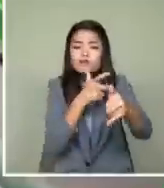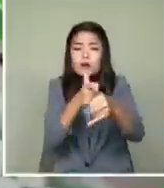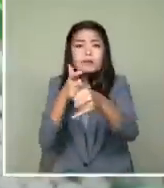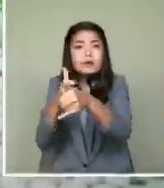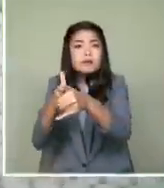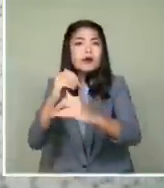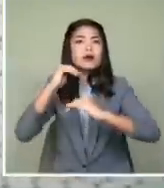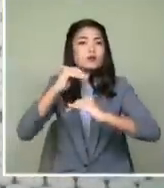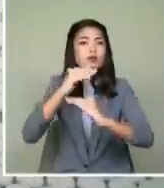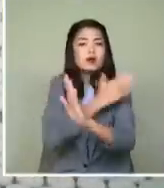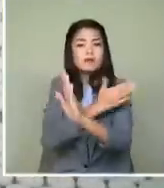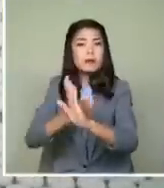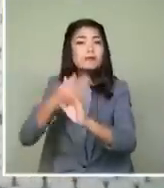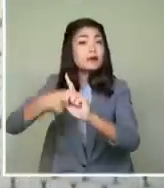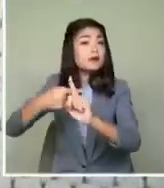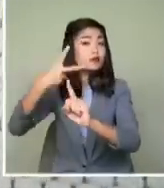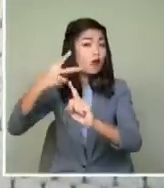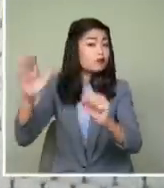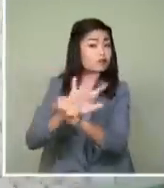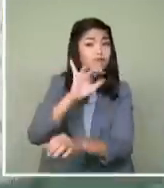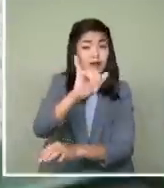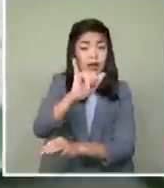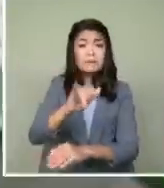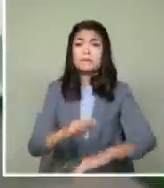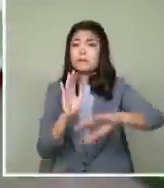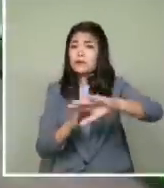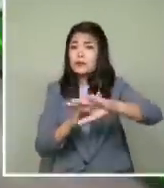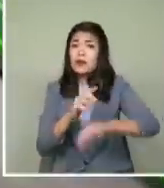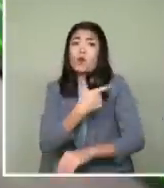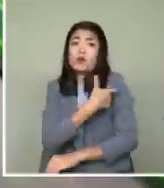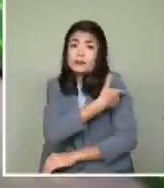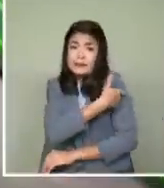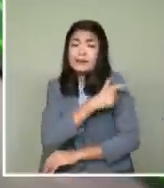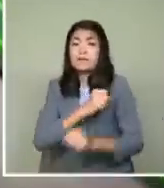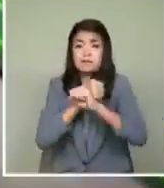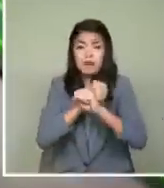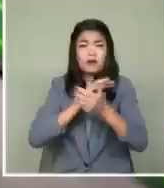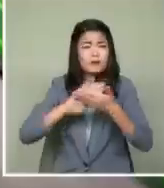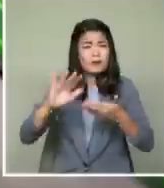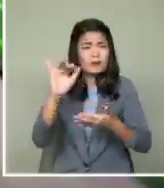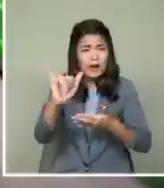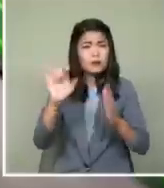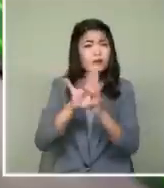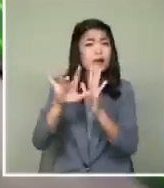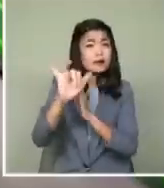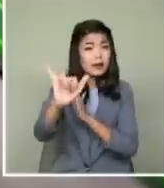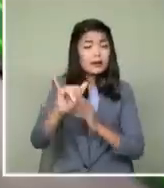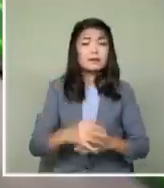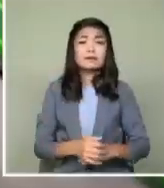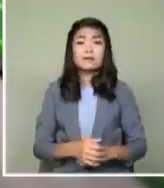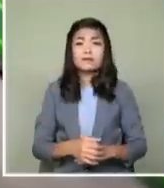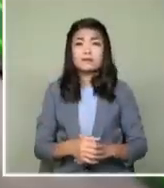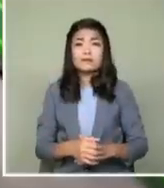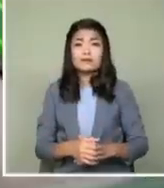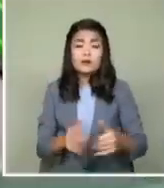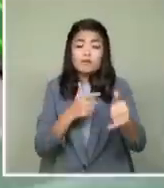2เดือนนะคะแต่อย่างไรก็ตามค่ะคุณผู้ชมคะต้องย้ำกันก่อนว่าวัคซีนนี้ยังไม่เสร็จสิ้นในขั้นตอนสุดท้ายของการทดสอบวั